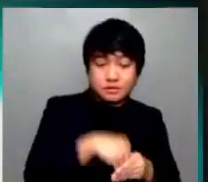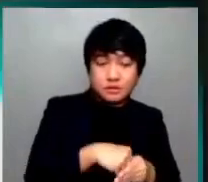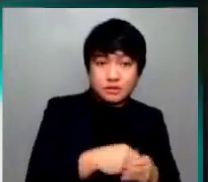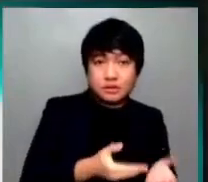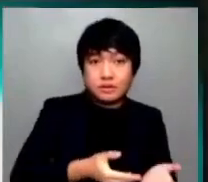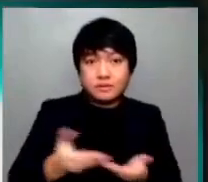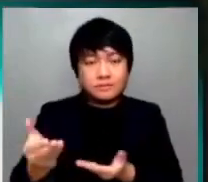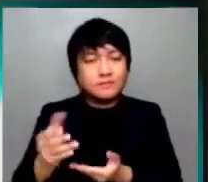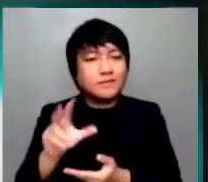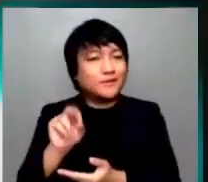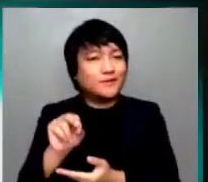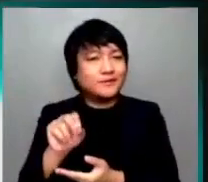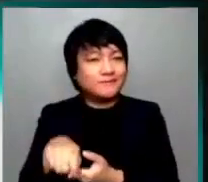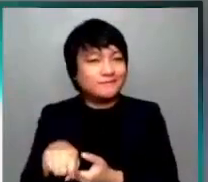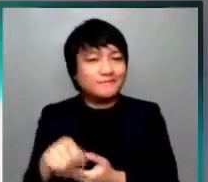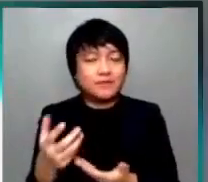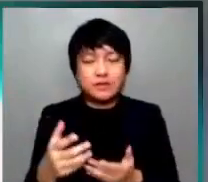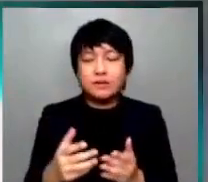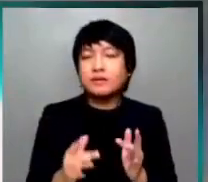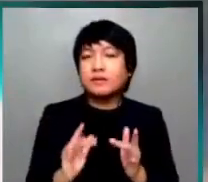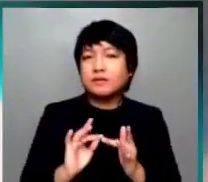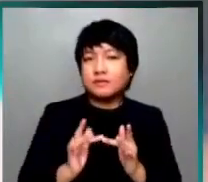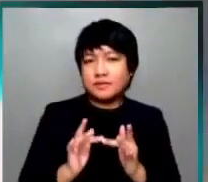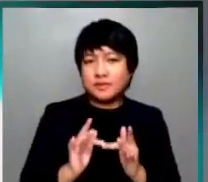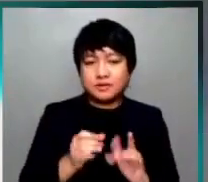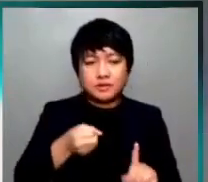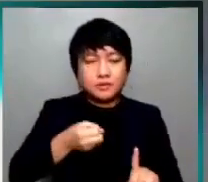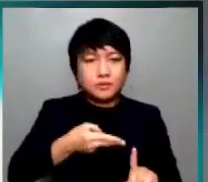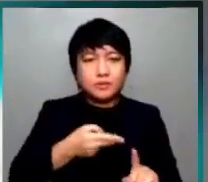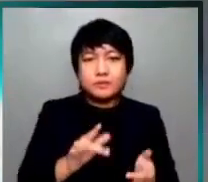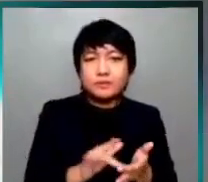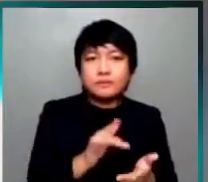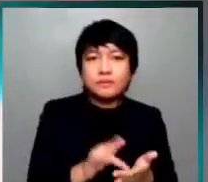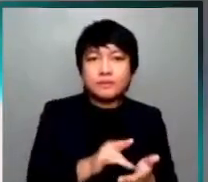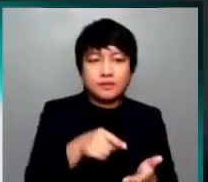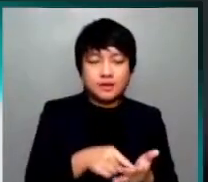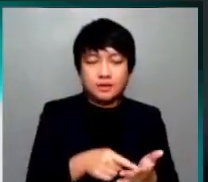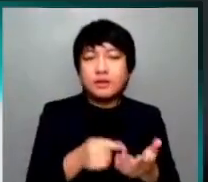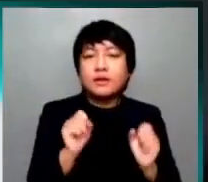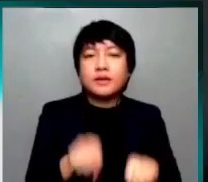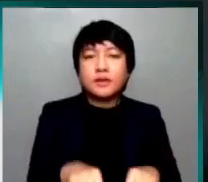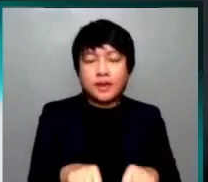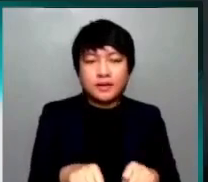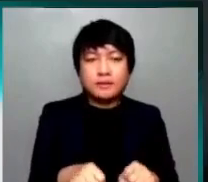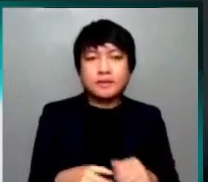mag-save. Target daw ng pamahalaan na maitaas ang bilang na ito sa 70% sa taong